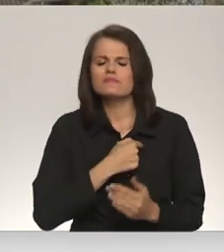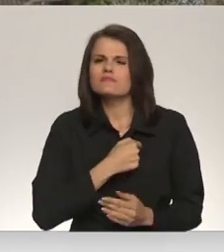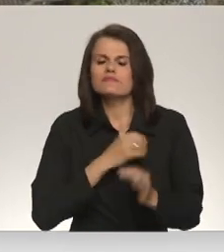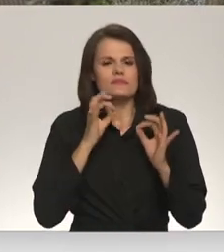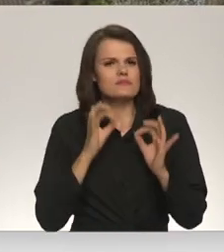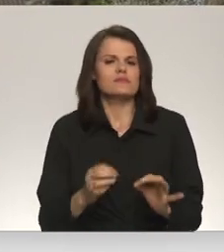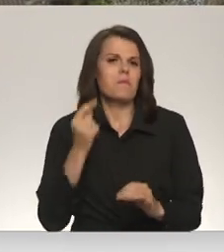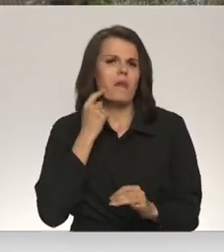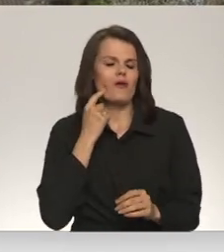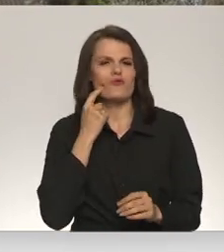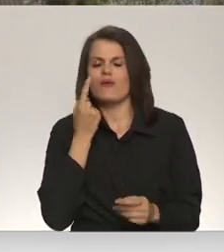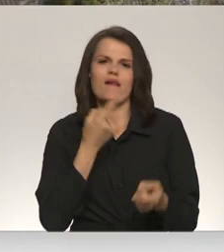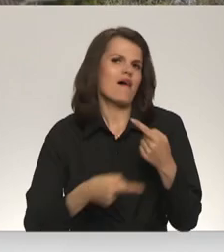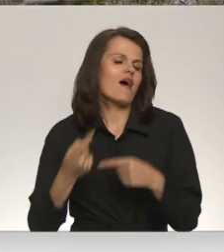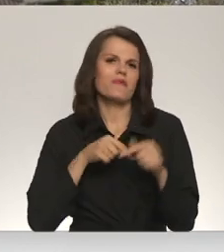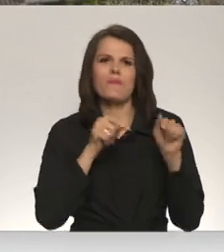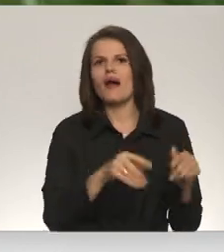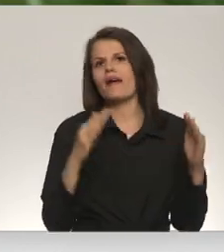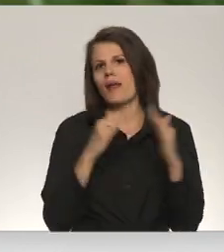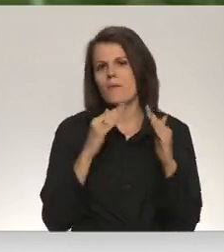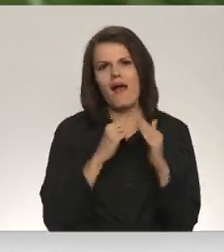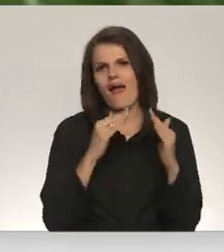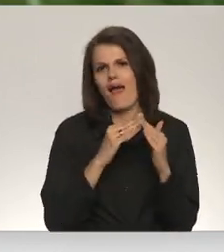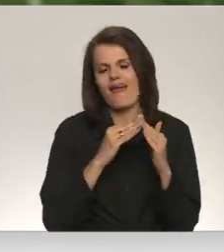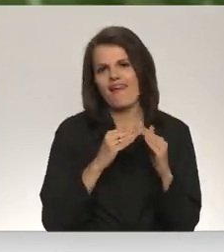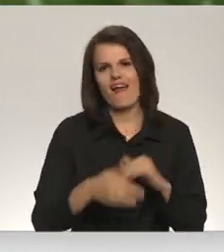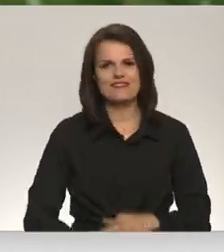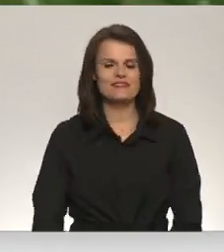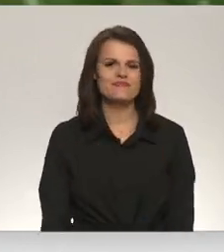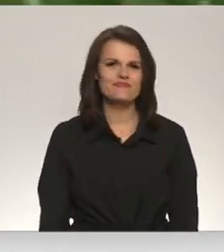lejas zīlēm atkal rakstnieci atvedušas mājās. Sandra Zariņēlvis, Cāzars, Vidzemes televīzija.